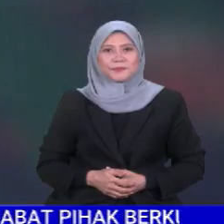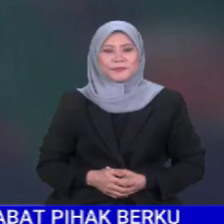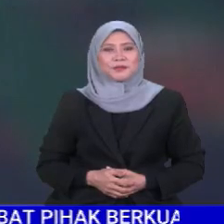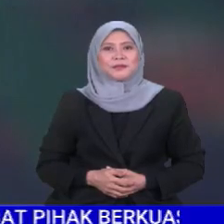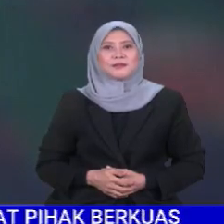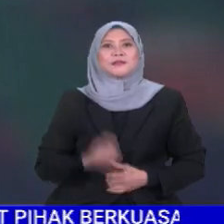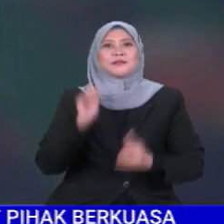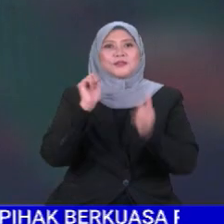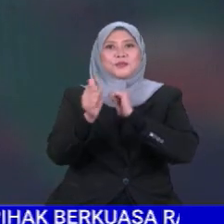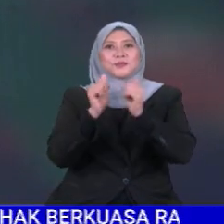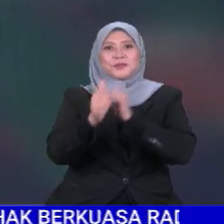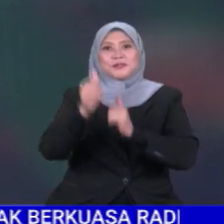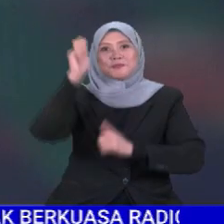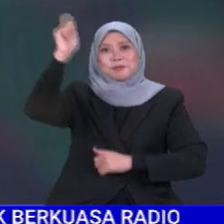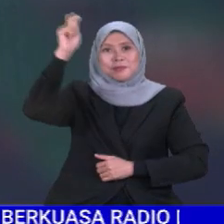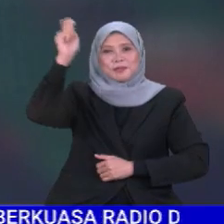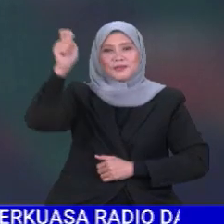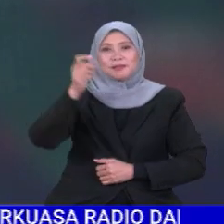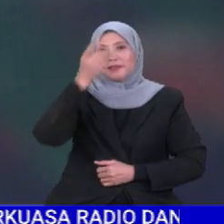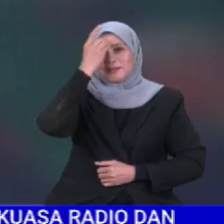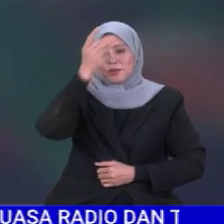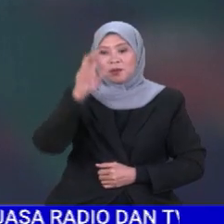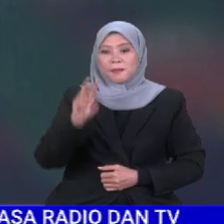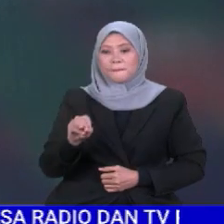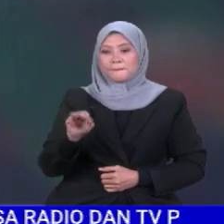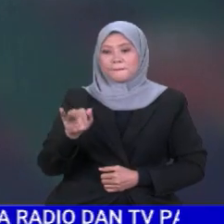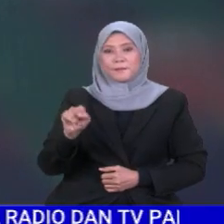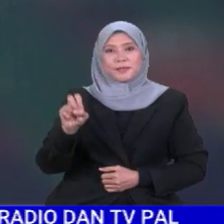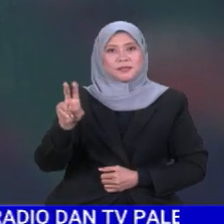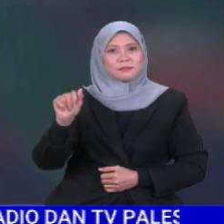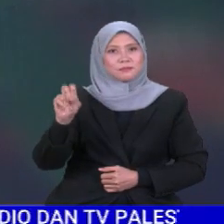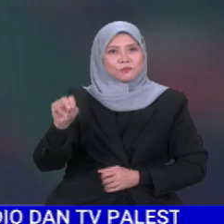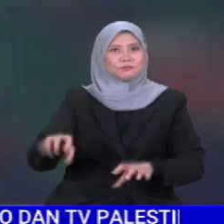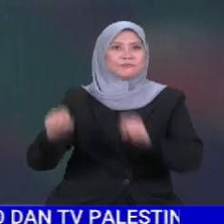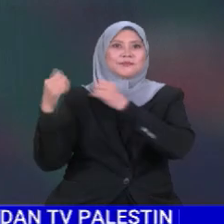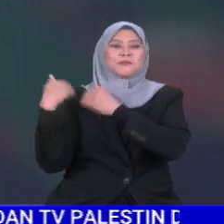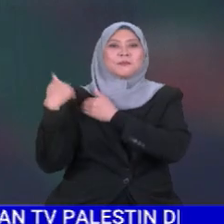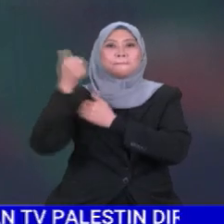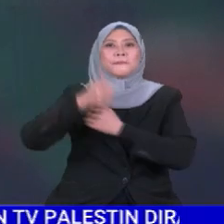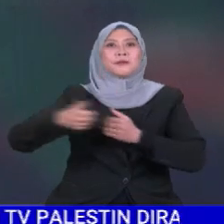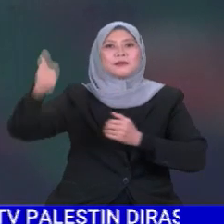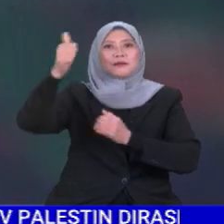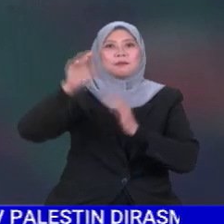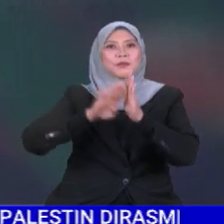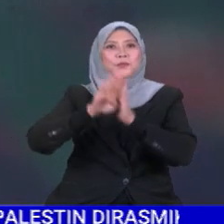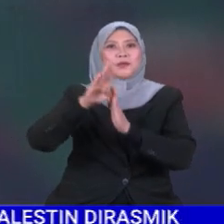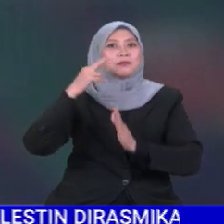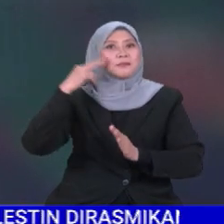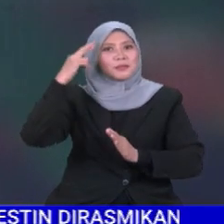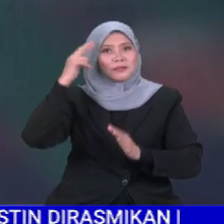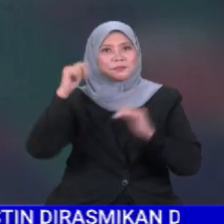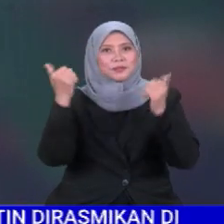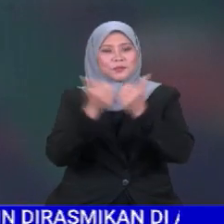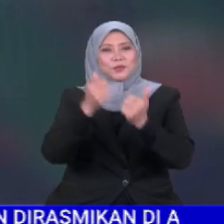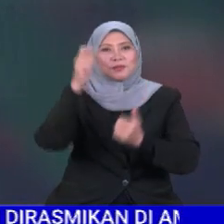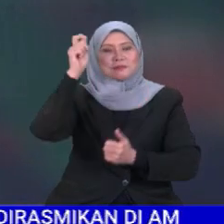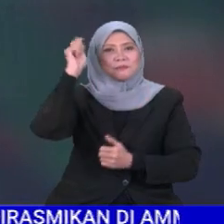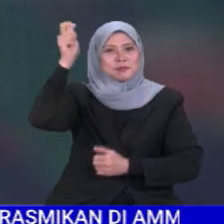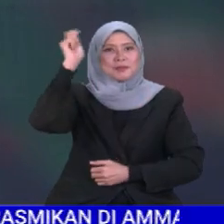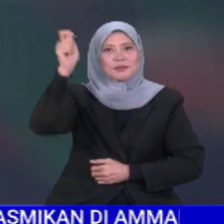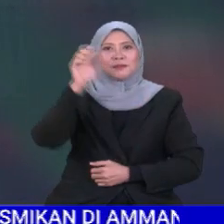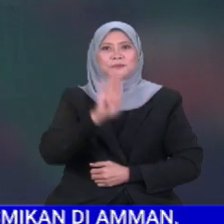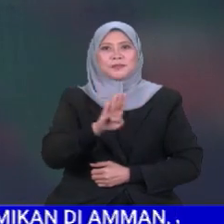Ya, masih melibatkan sukan badminton, Datuk Misbun Siddiq kini beralih jawatan daripada Pengarah Pembangunan Remaja Persatuan Badminton Malaysia